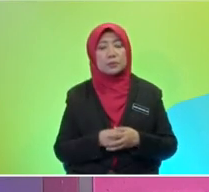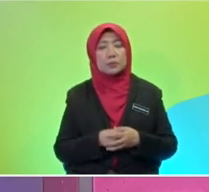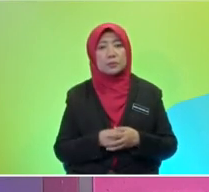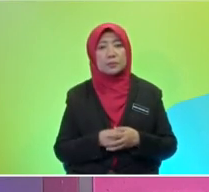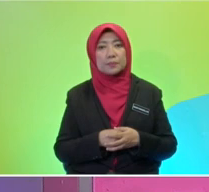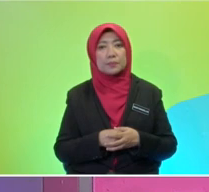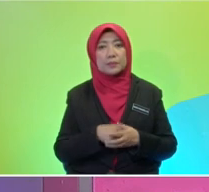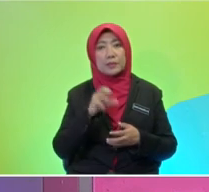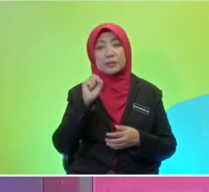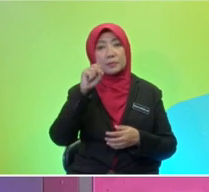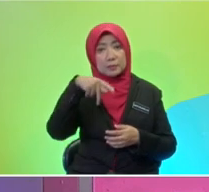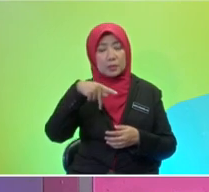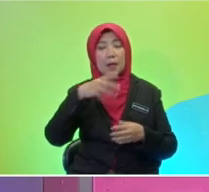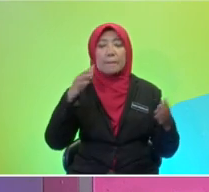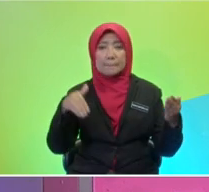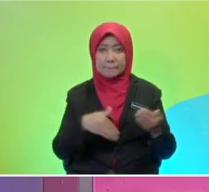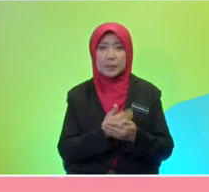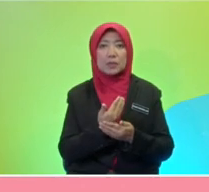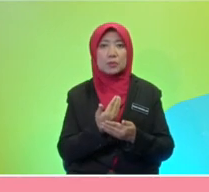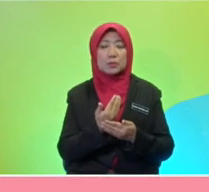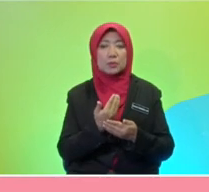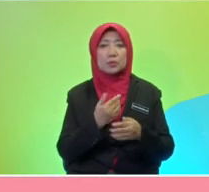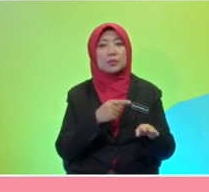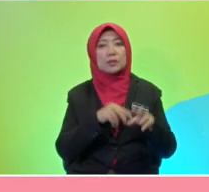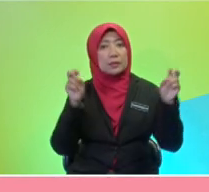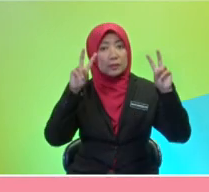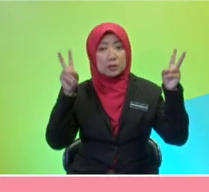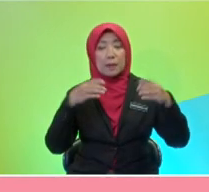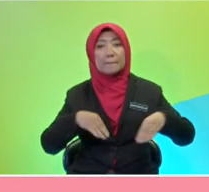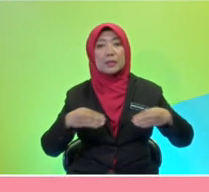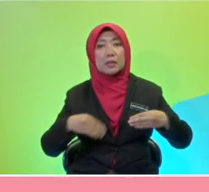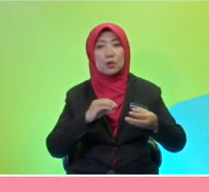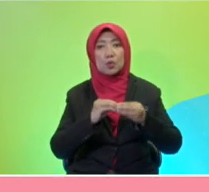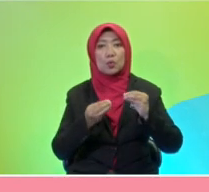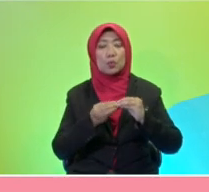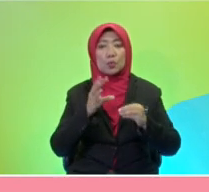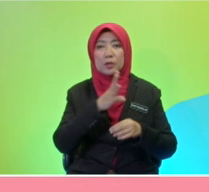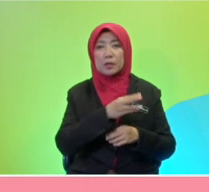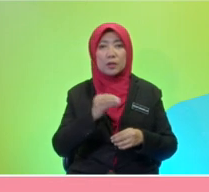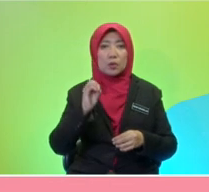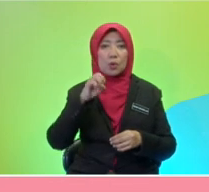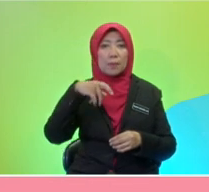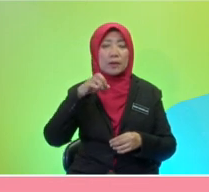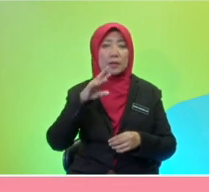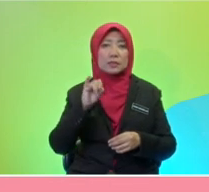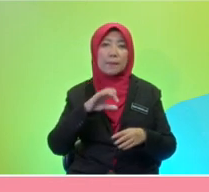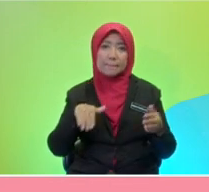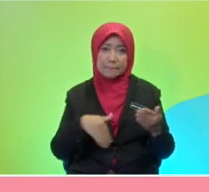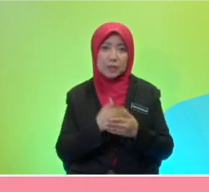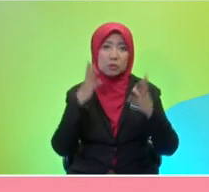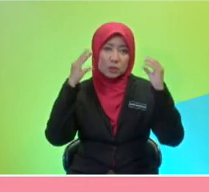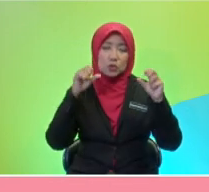pembelajaran barulah murid-murid dan operasi barulah guru-guru boleh